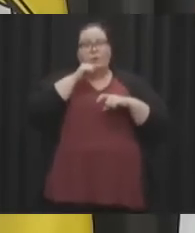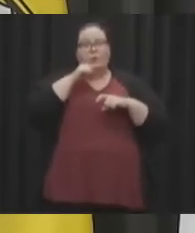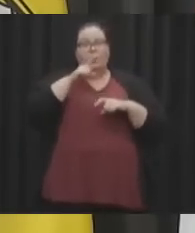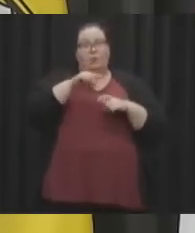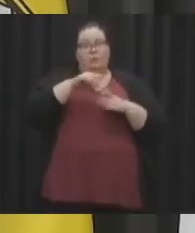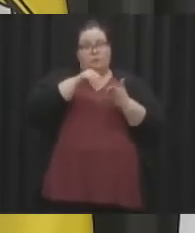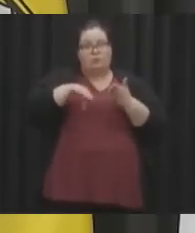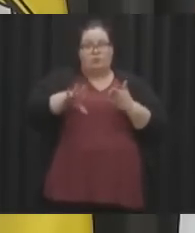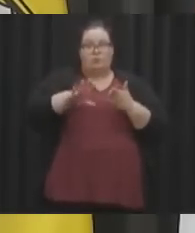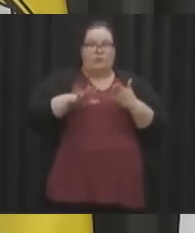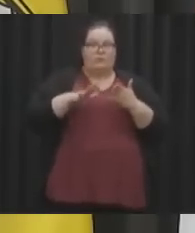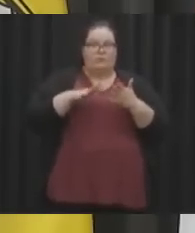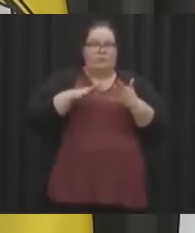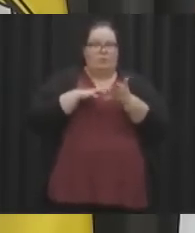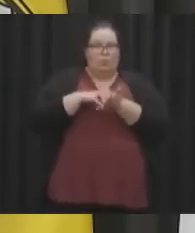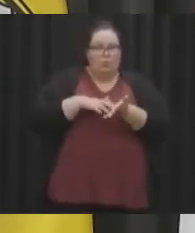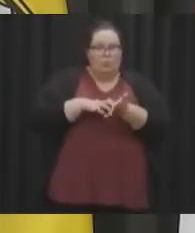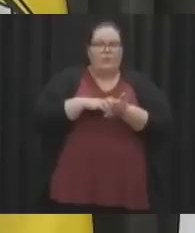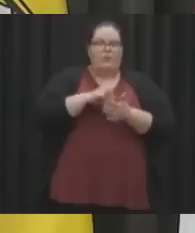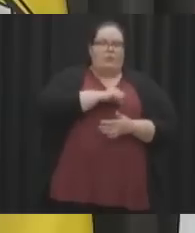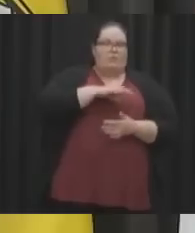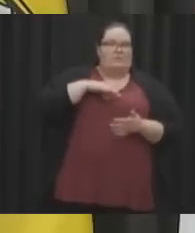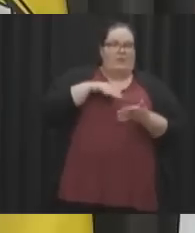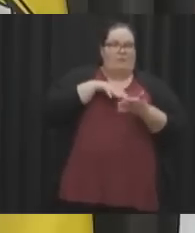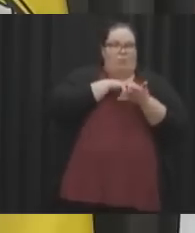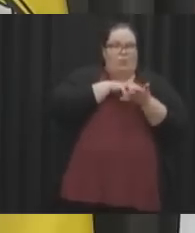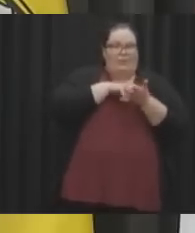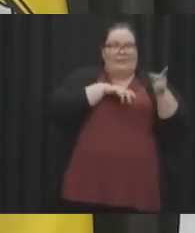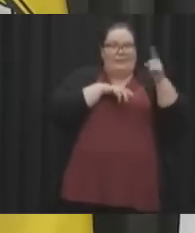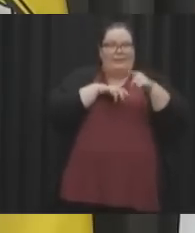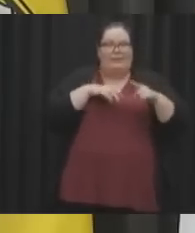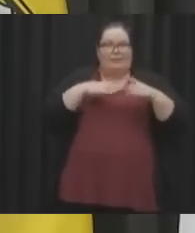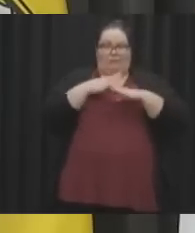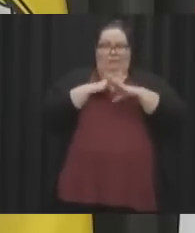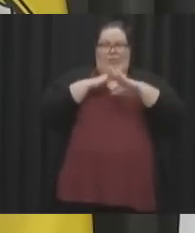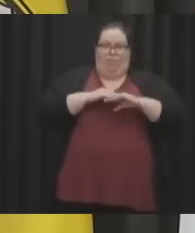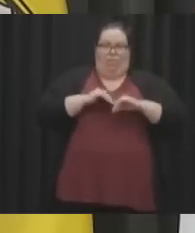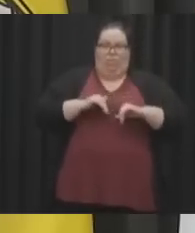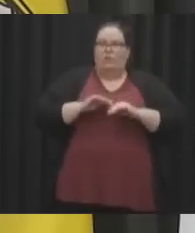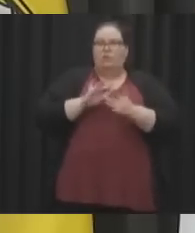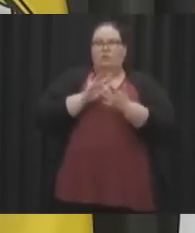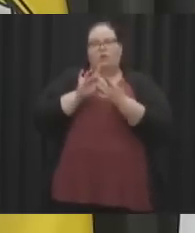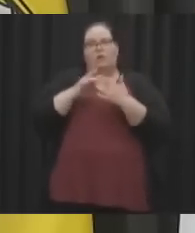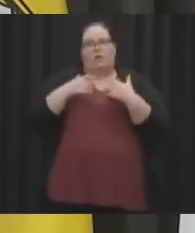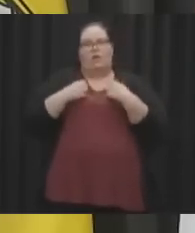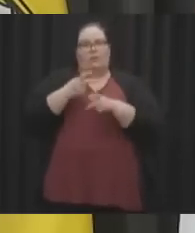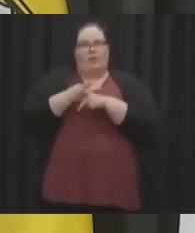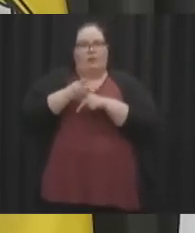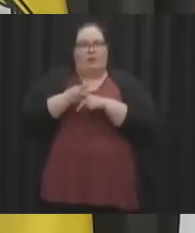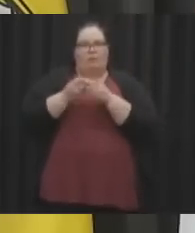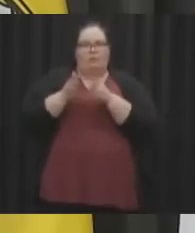interscolastiques et les activités extracurriculaires comme le système, les sports, les drames,